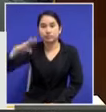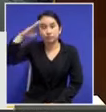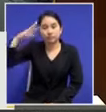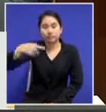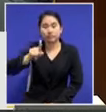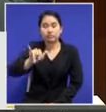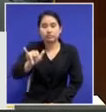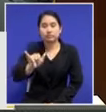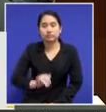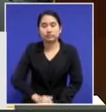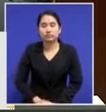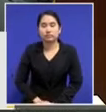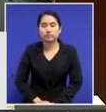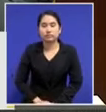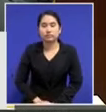ธ์ครับ